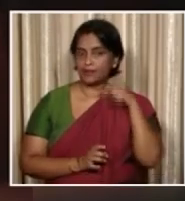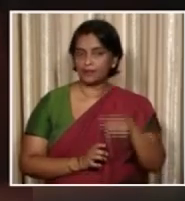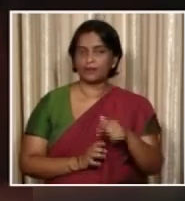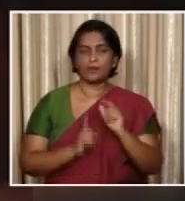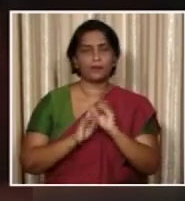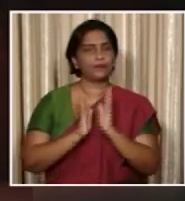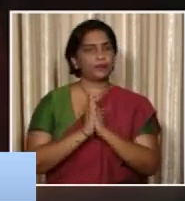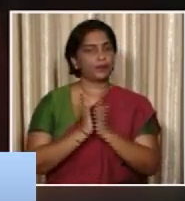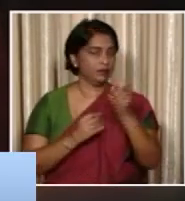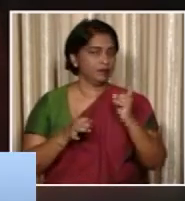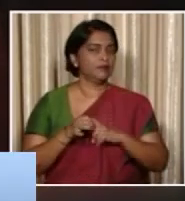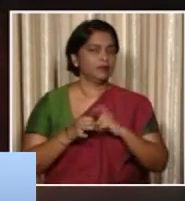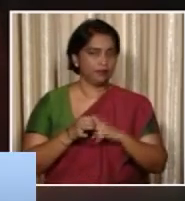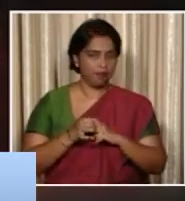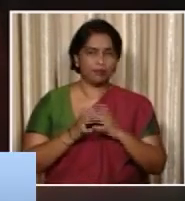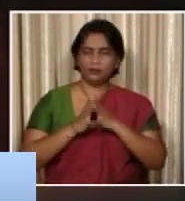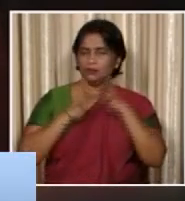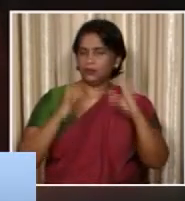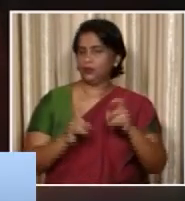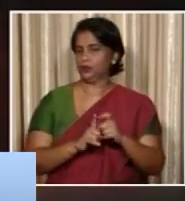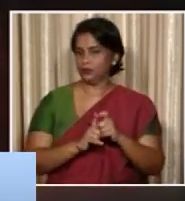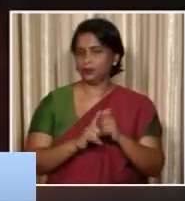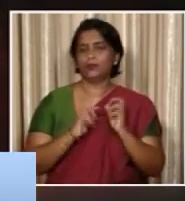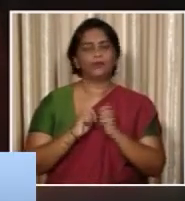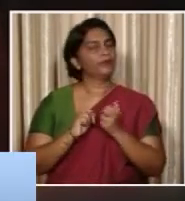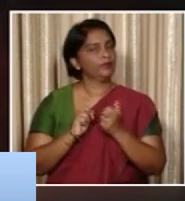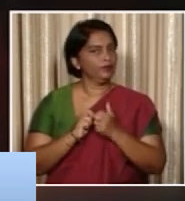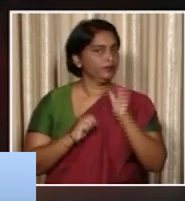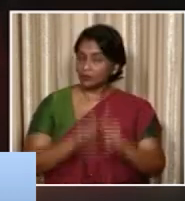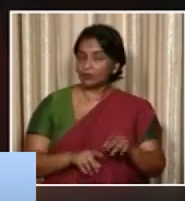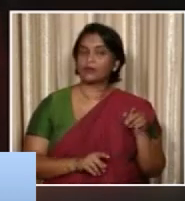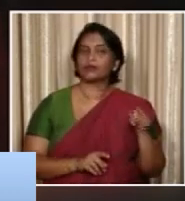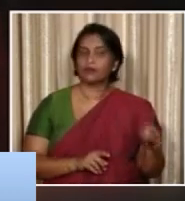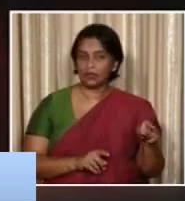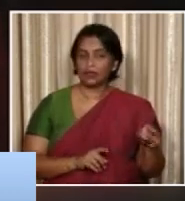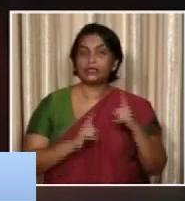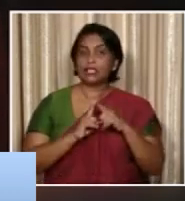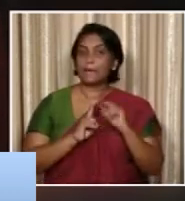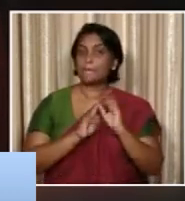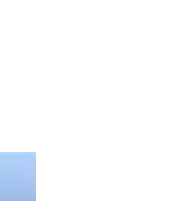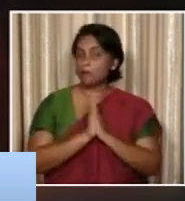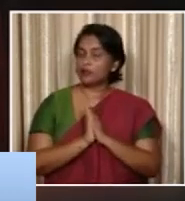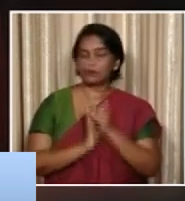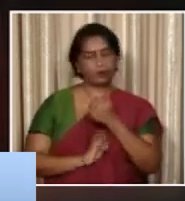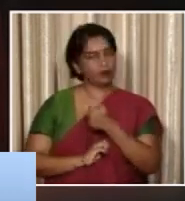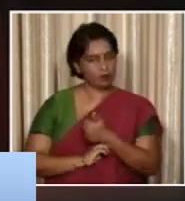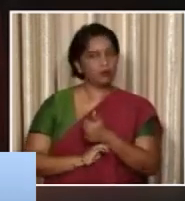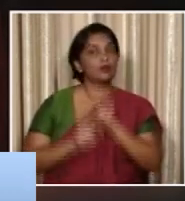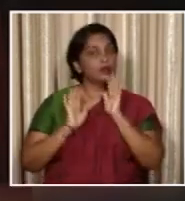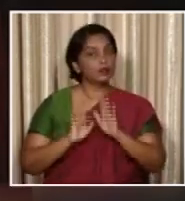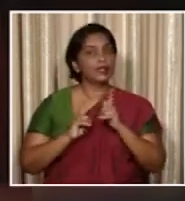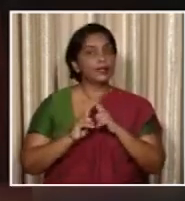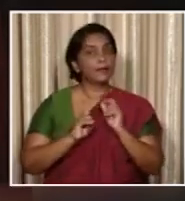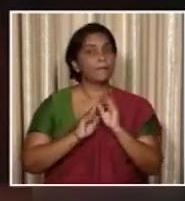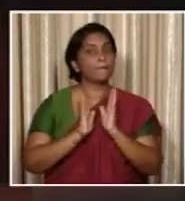පාස්පෝට් ලබා දීමේ ප්‍රශ්නය බොහොම බරපතල ප්‍රශ්නයක් බවට පත් වෙලා තිබෙනවා. ඊ පාස්පෝට් ක්‍රමය හොඳයි. නමුත් ඊ